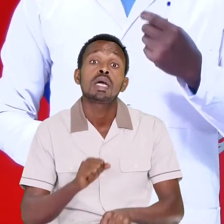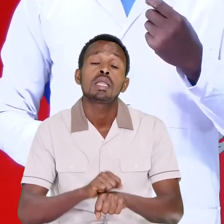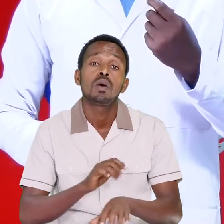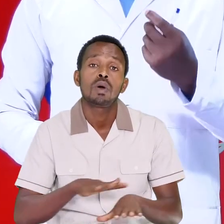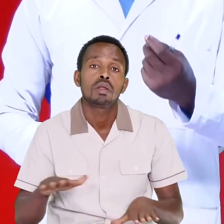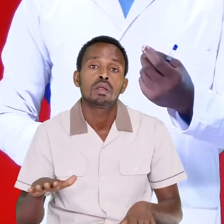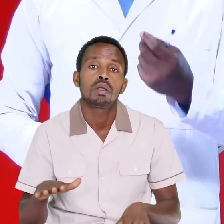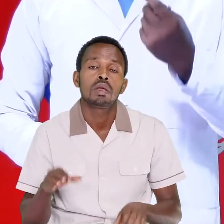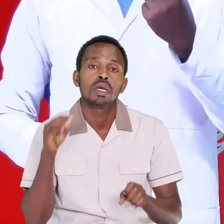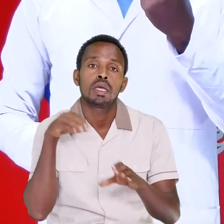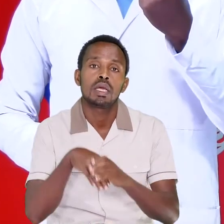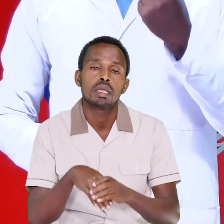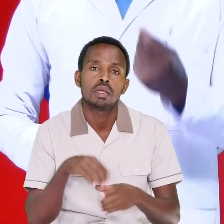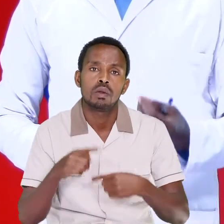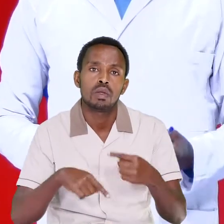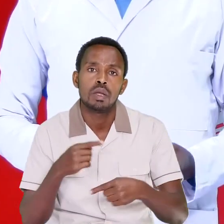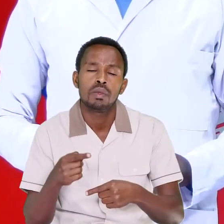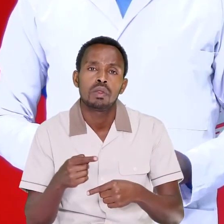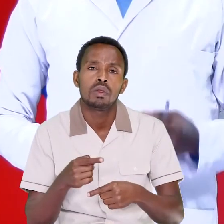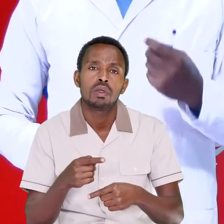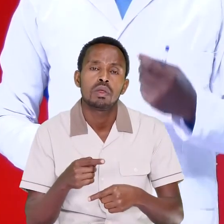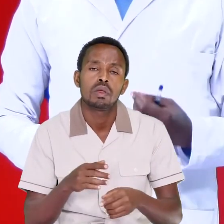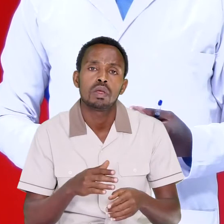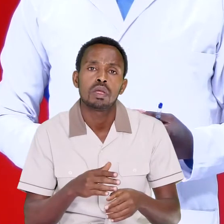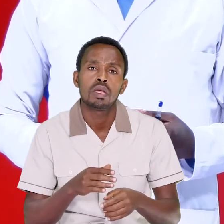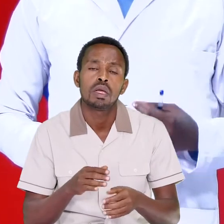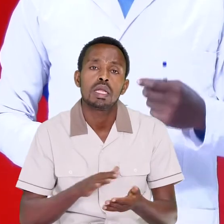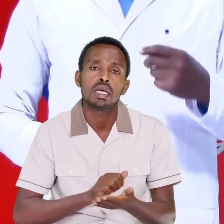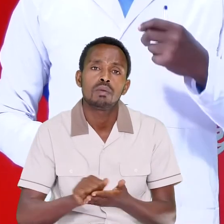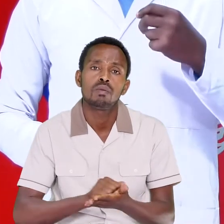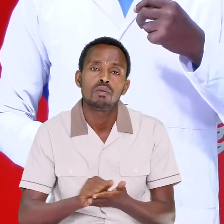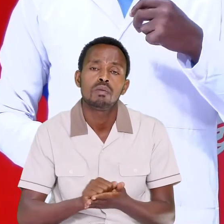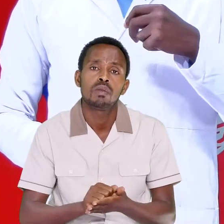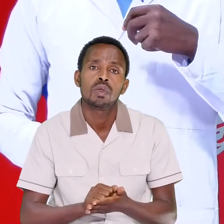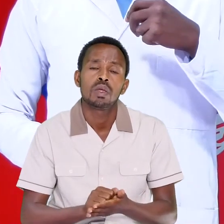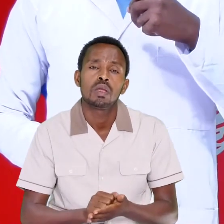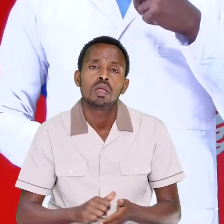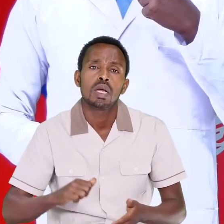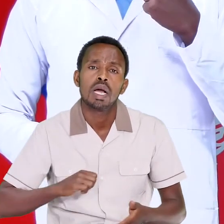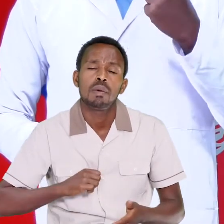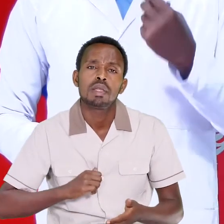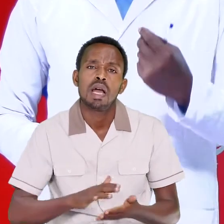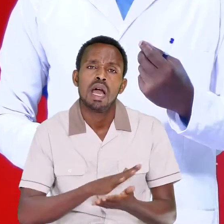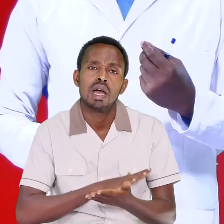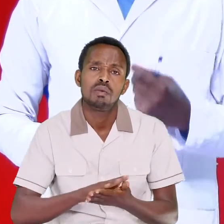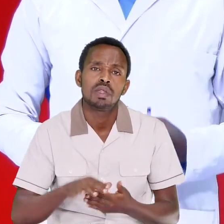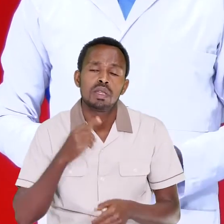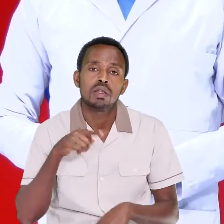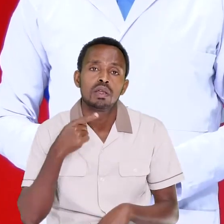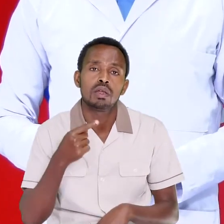kattawwan keessatti dhaqee of gatuudhaan rigatee namummaa isaa kana qaama isaa haareffata